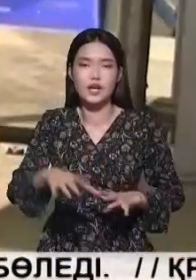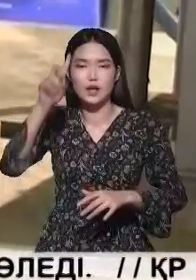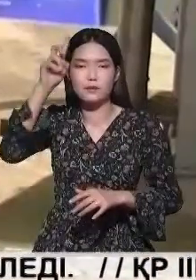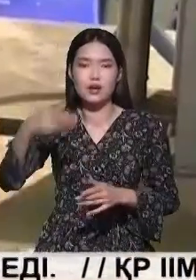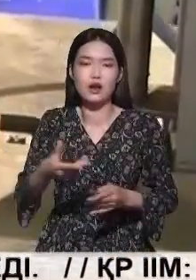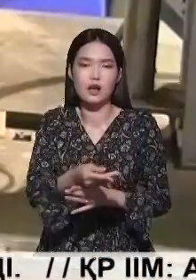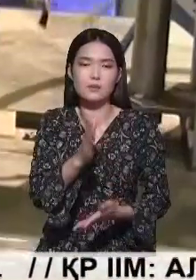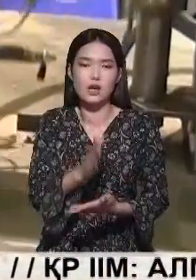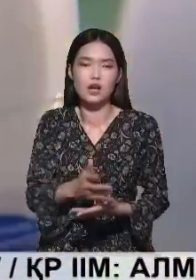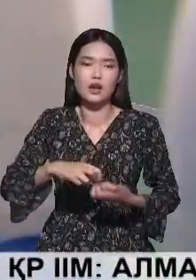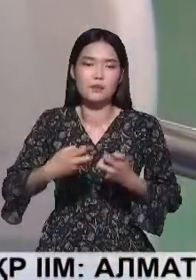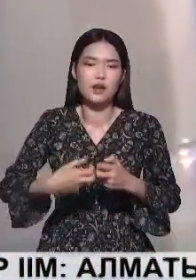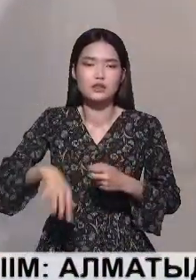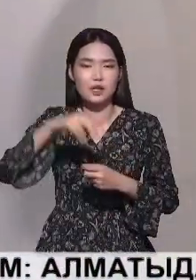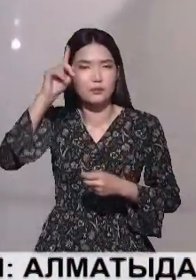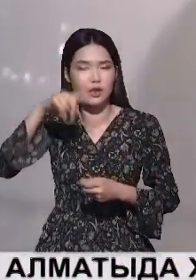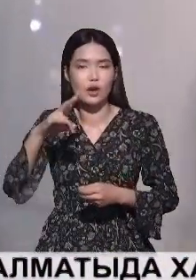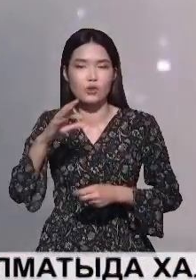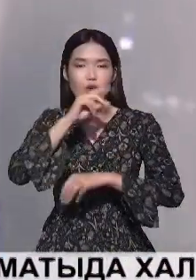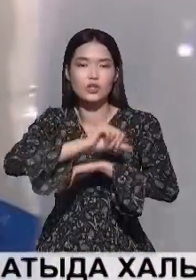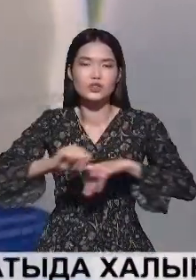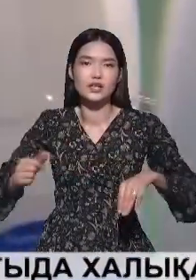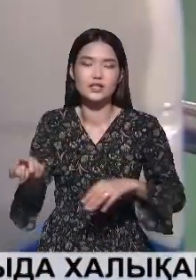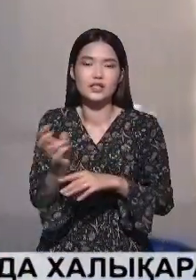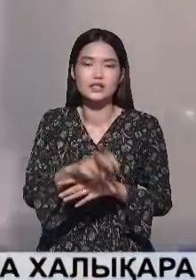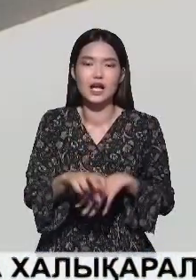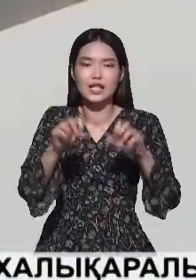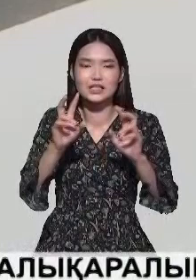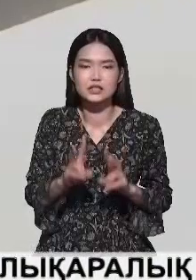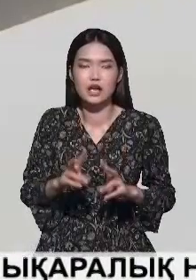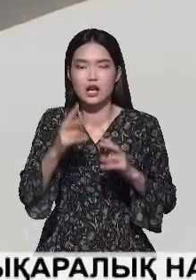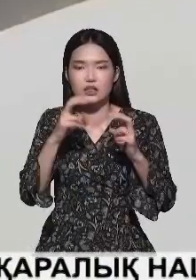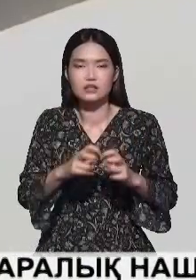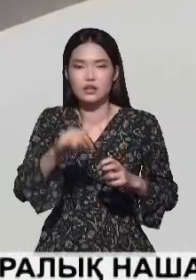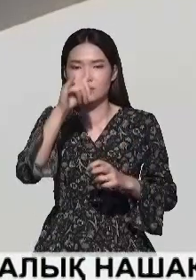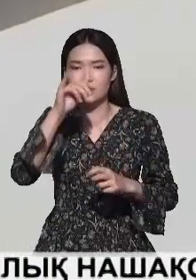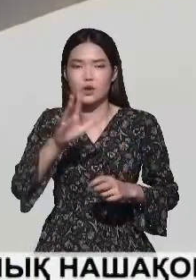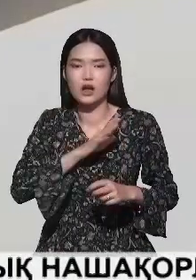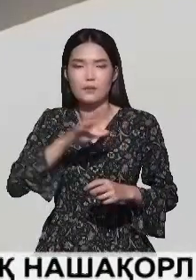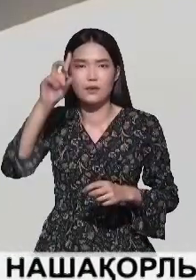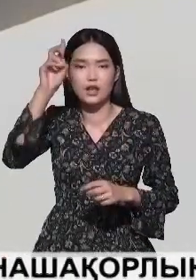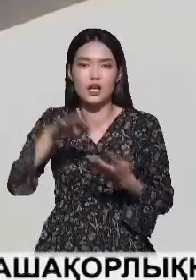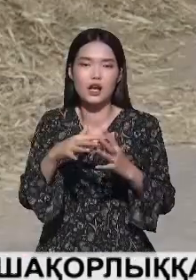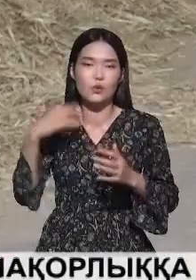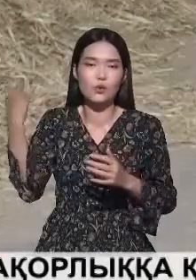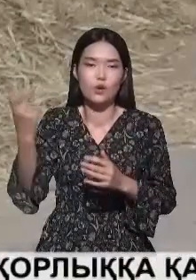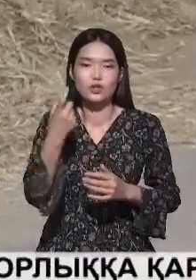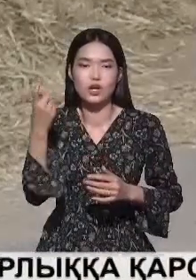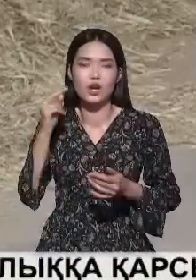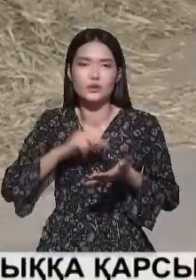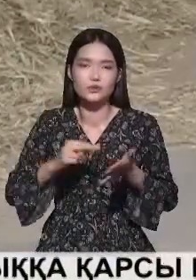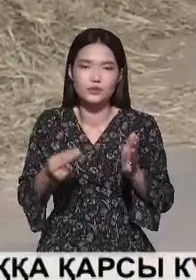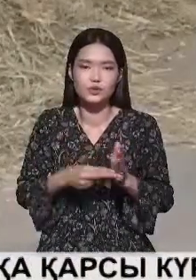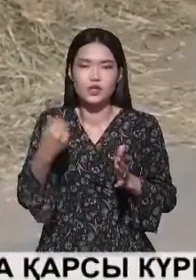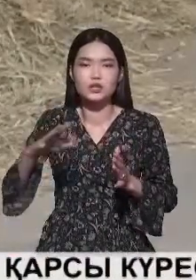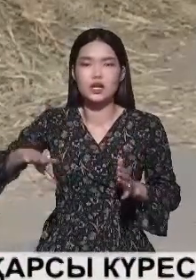тиесілі. Мәселенің бары белгілі, бірақ шетелден келетін өнімді алмай қоя алмаймыз. Өйткені елде ауыл шаруашылығы өнімінің үлесі төмен,